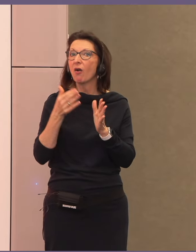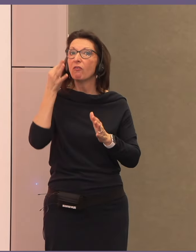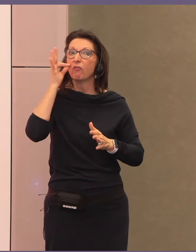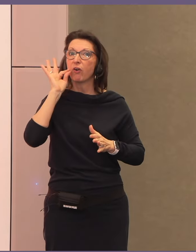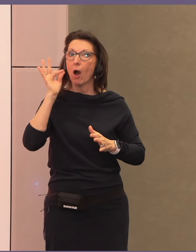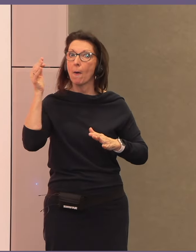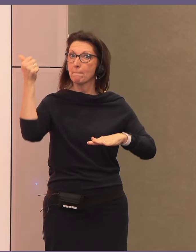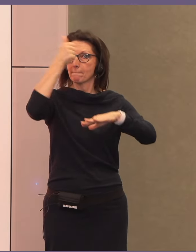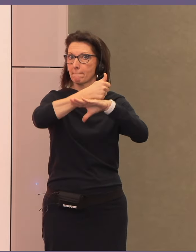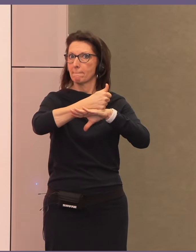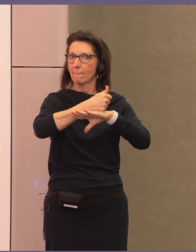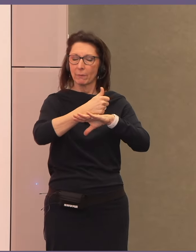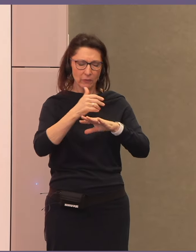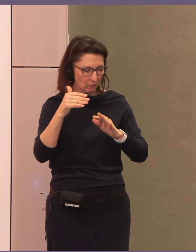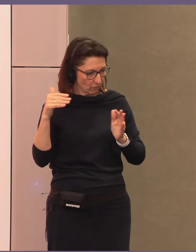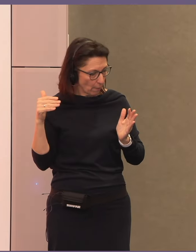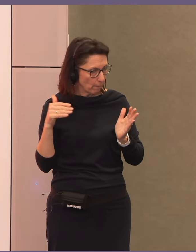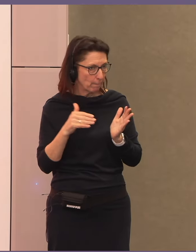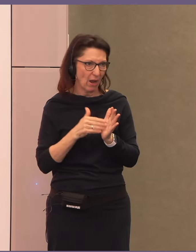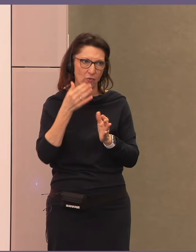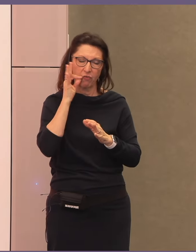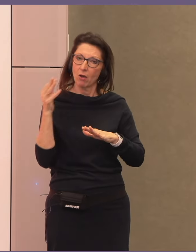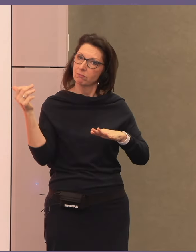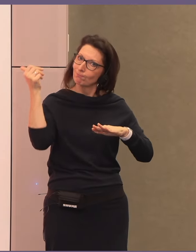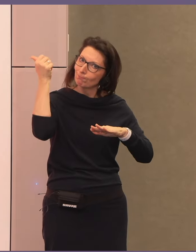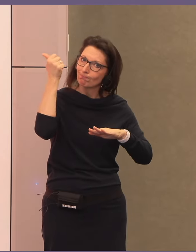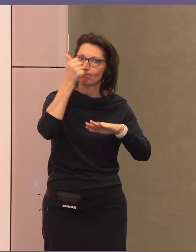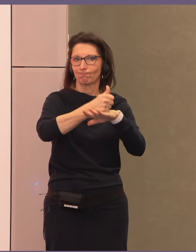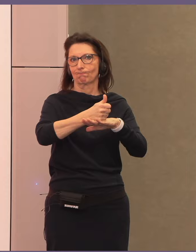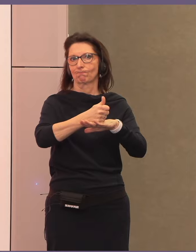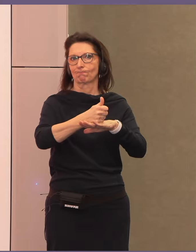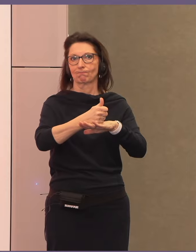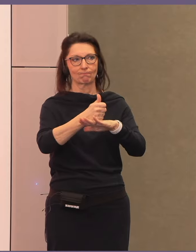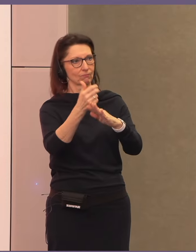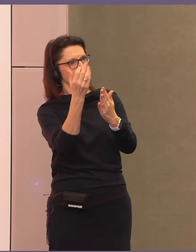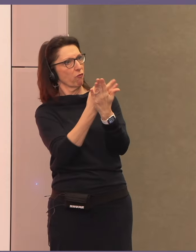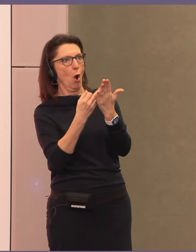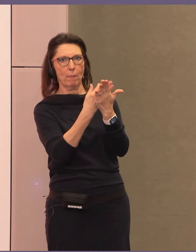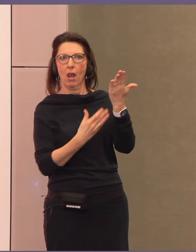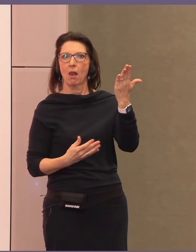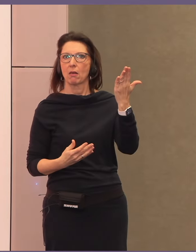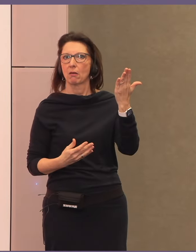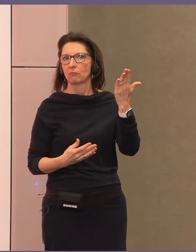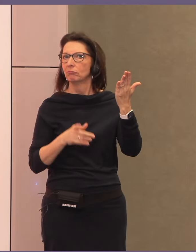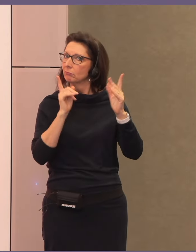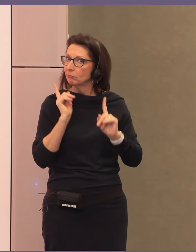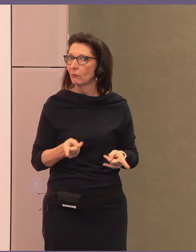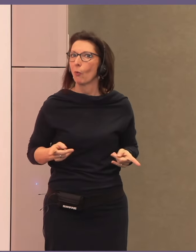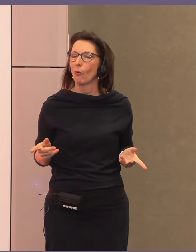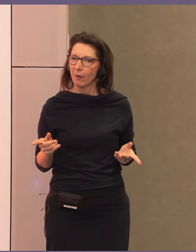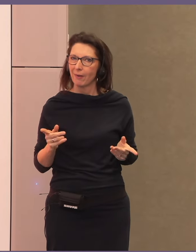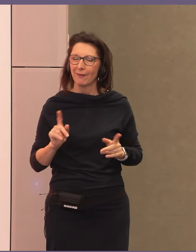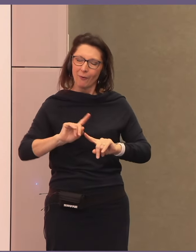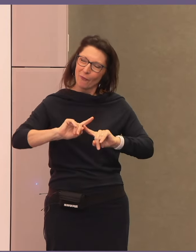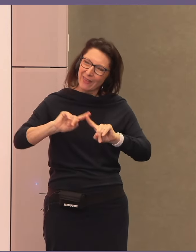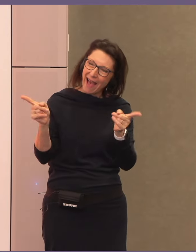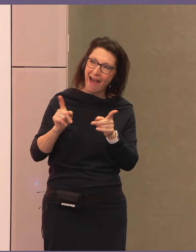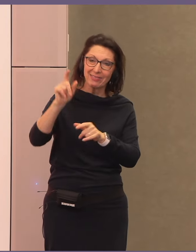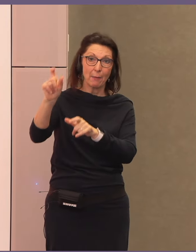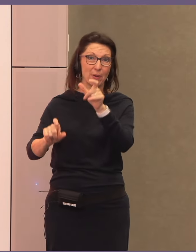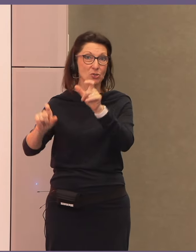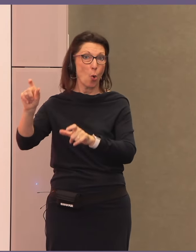Spitze stehen. Es braucht Frauen, die an der Spitze stehen, die Vorbild damit auch sind, die in der